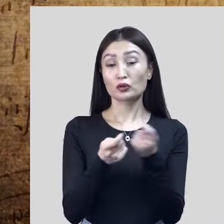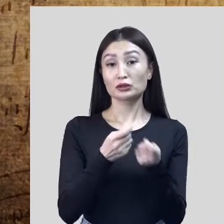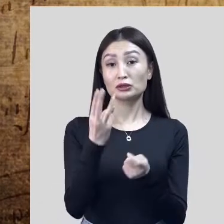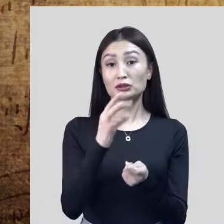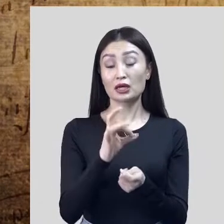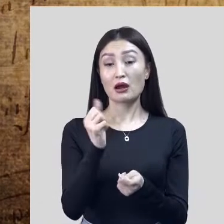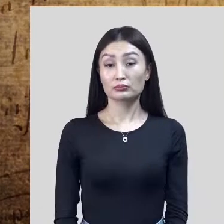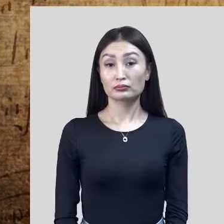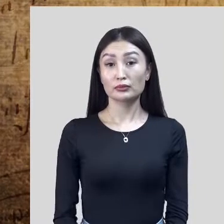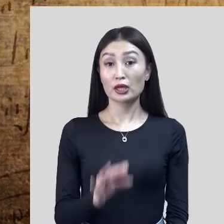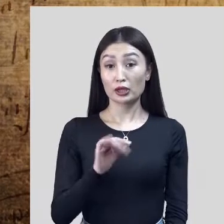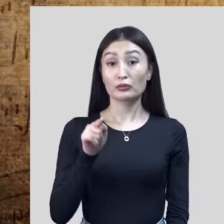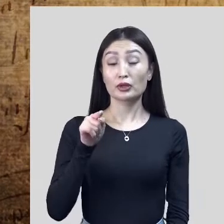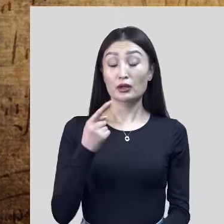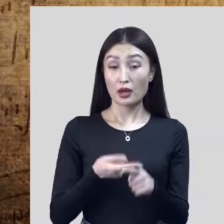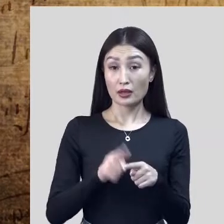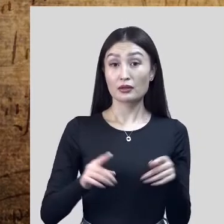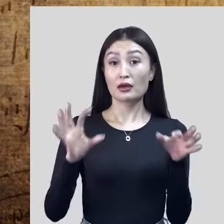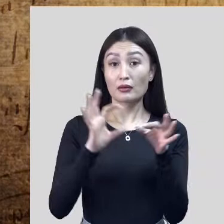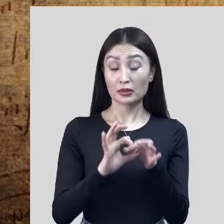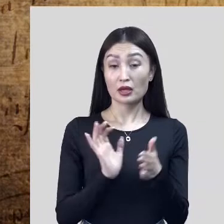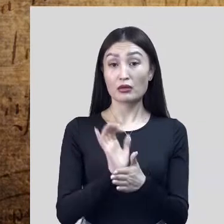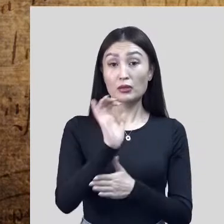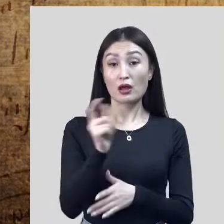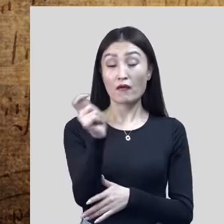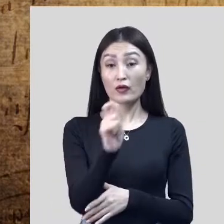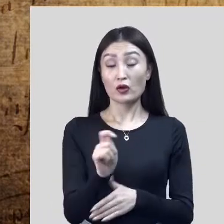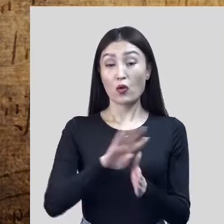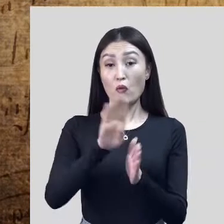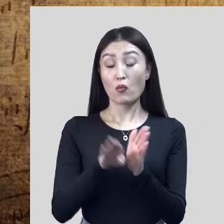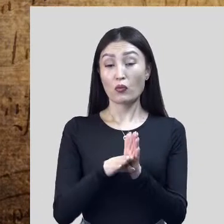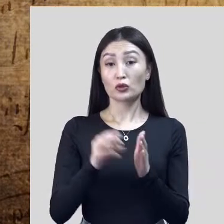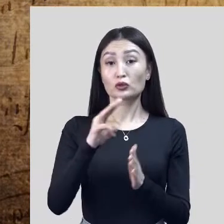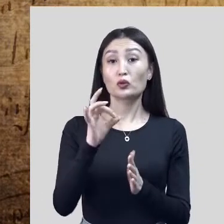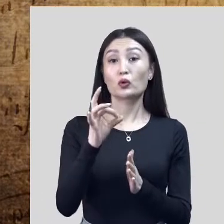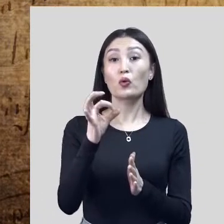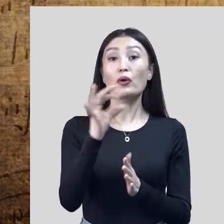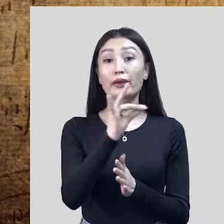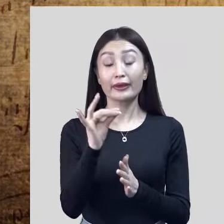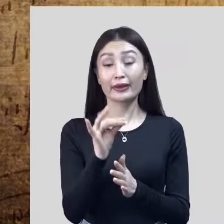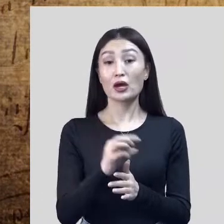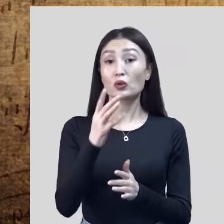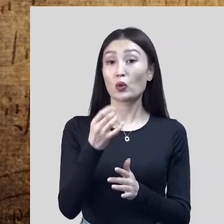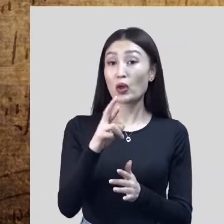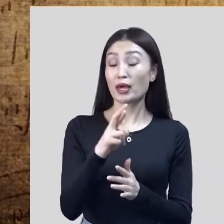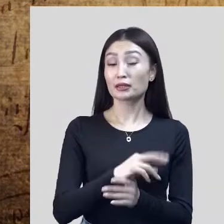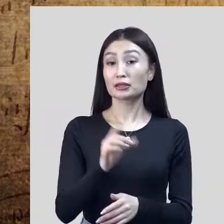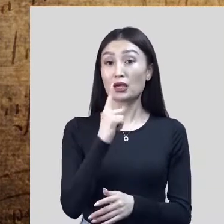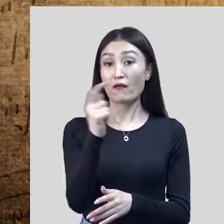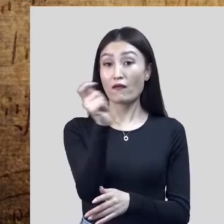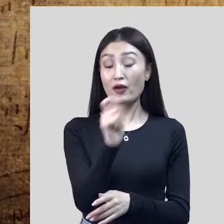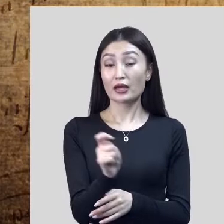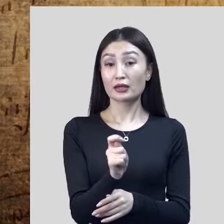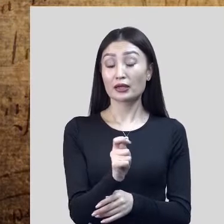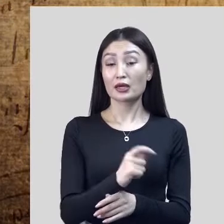царя Агамемнона. И именно это объединение отправилось воевать под стены Трои. Исторический характер Троянской войны у современных